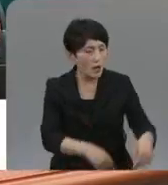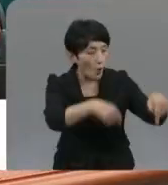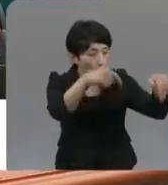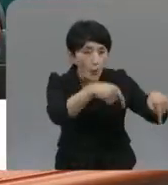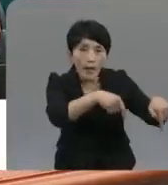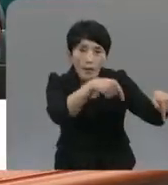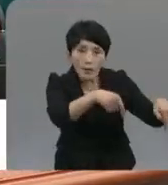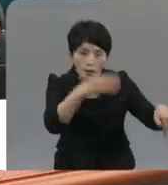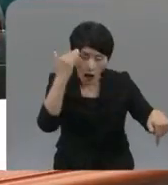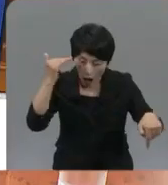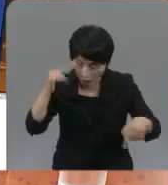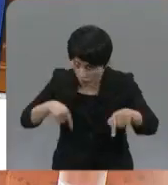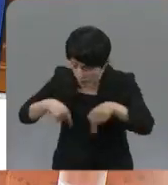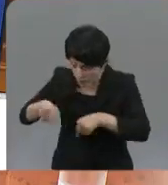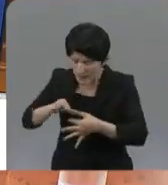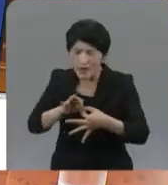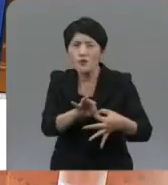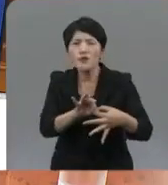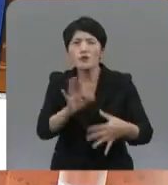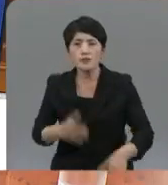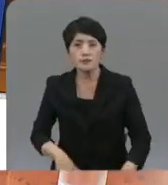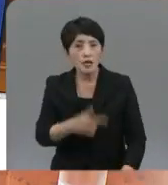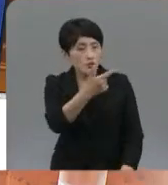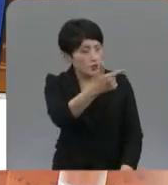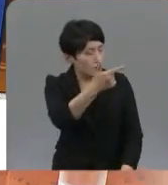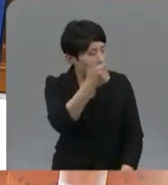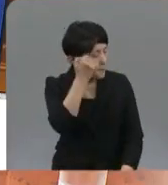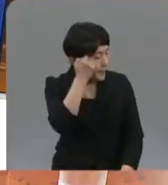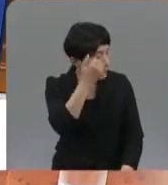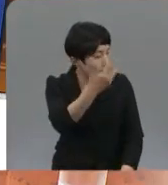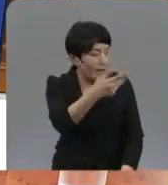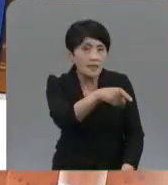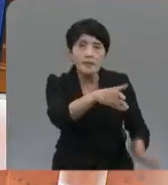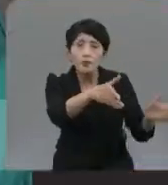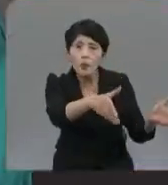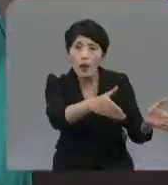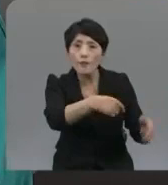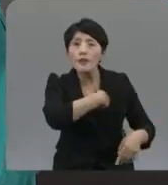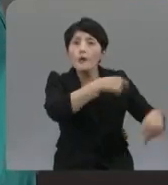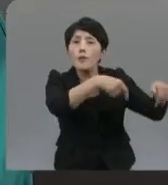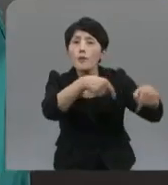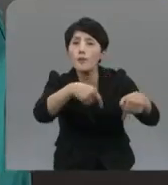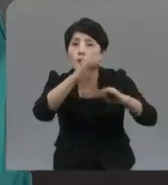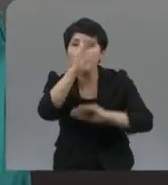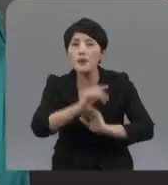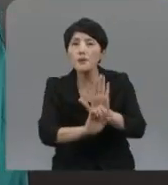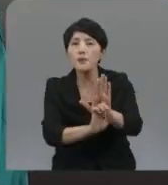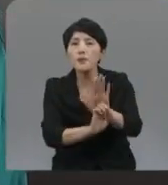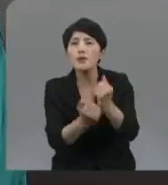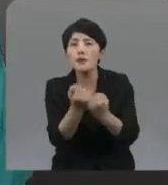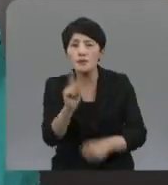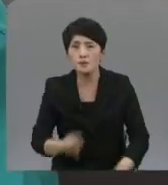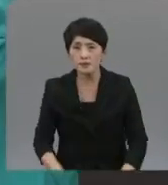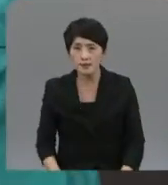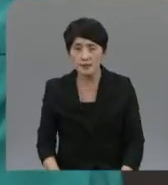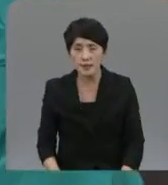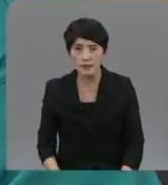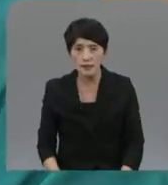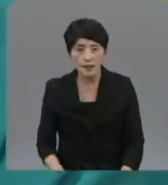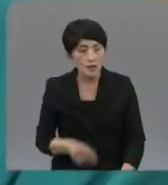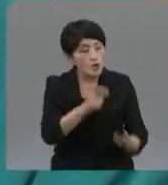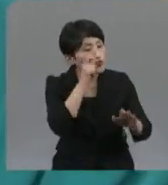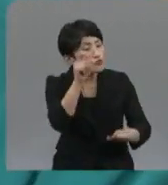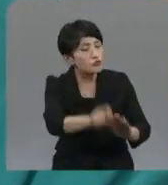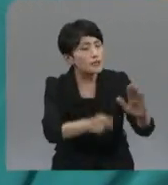Tổng thống cũng chỉ thị phải thay đổi một cách căn bản hệ thống quản lý thiên tai sự cố thiết lập hệ thống giám sát kỹ thuật số